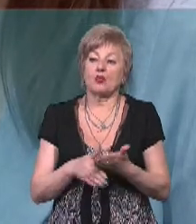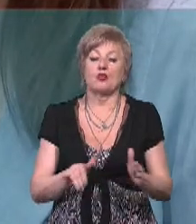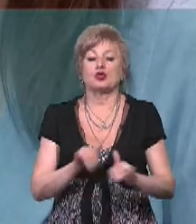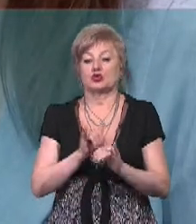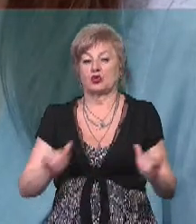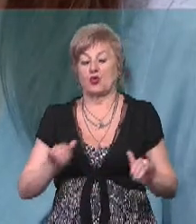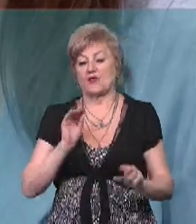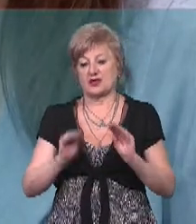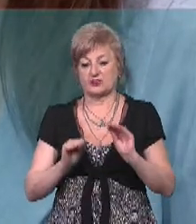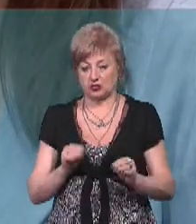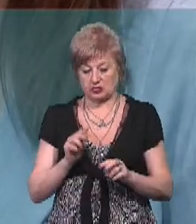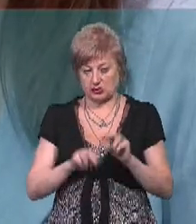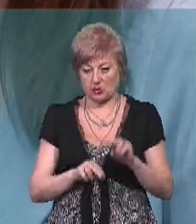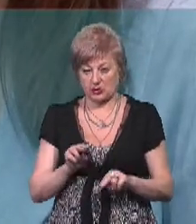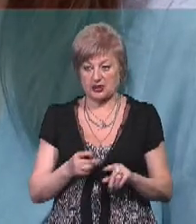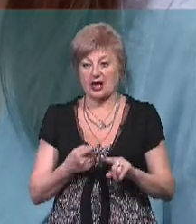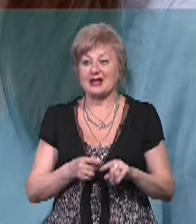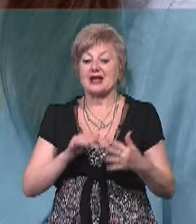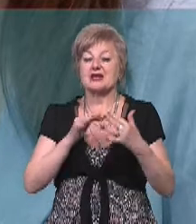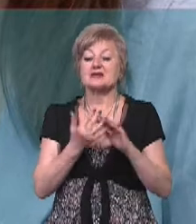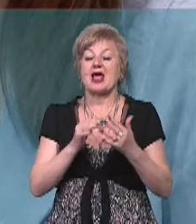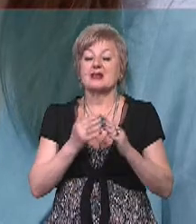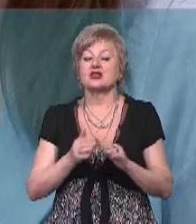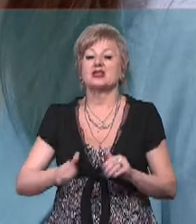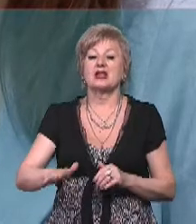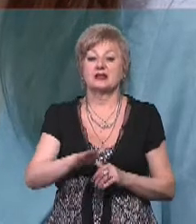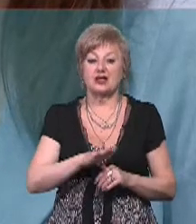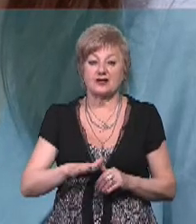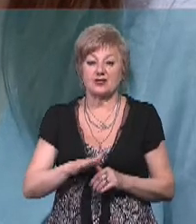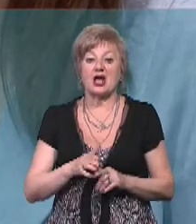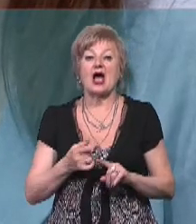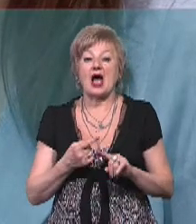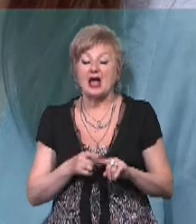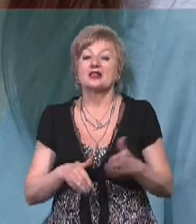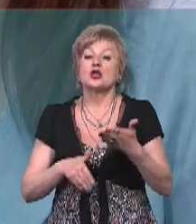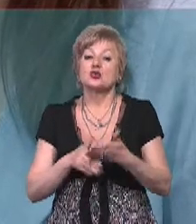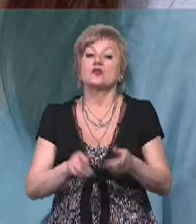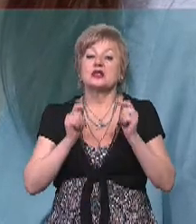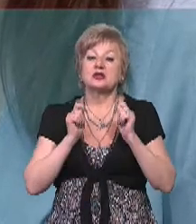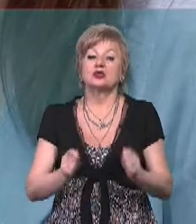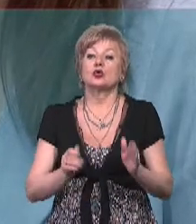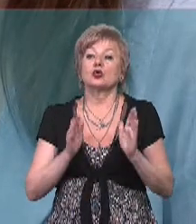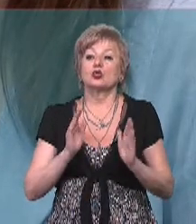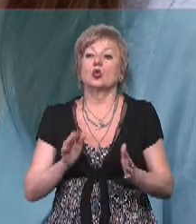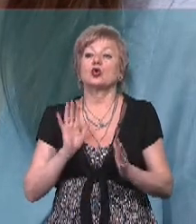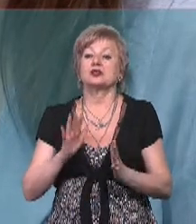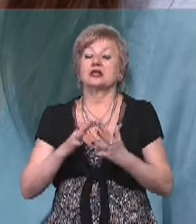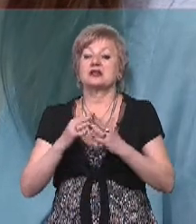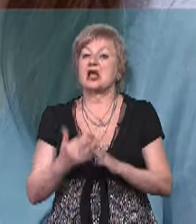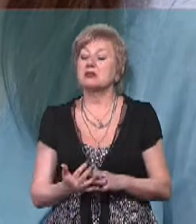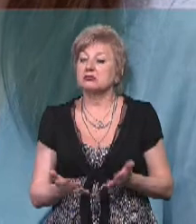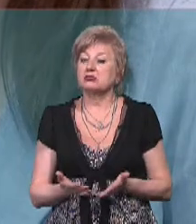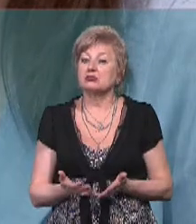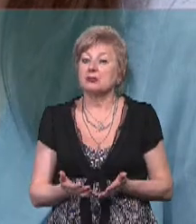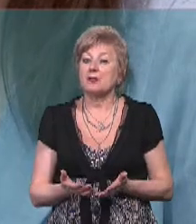розвиток інфраструктури, тому що це селищна територія. А дана субвенція, вона надається лише на сільську територію. Тобто,